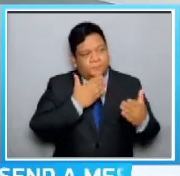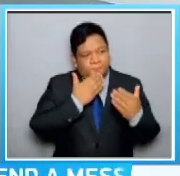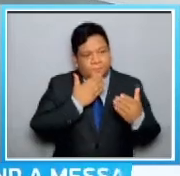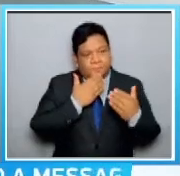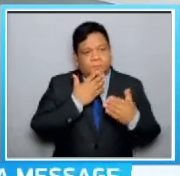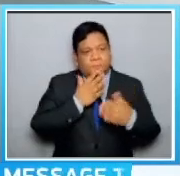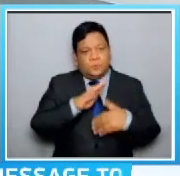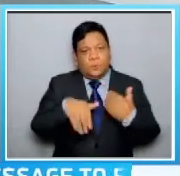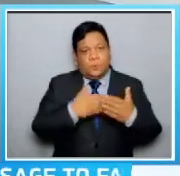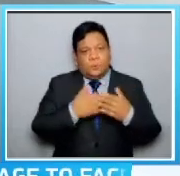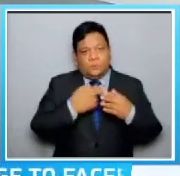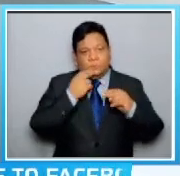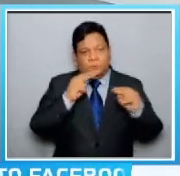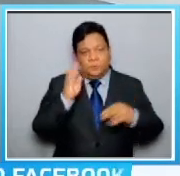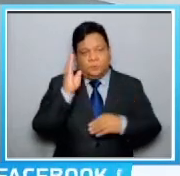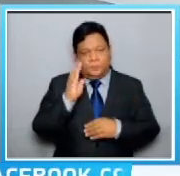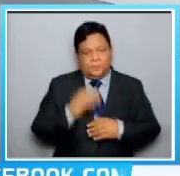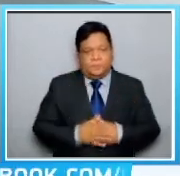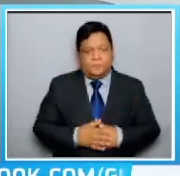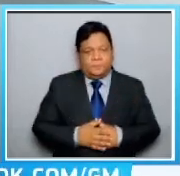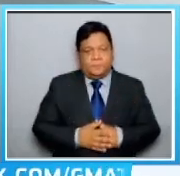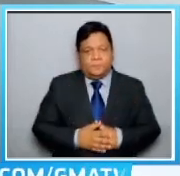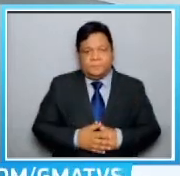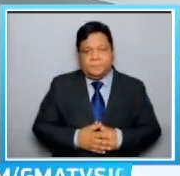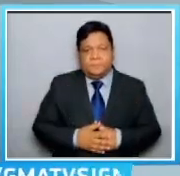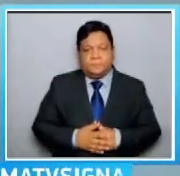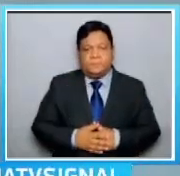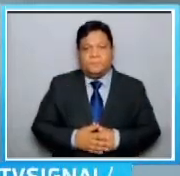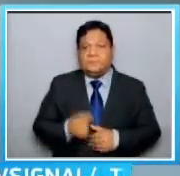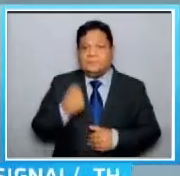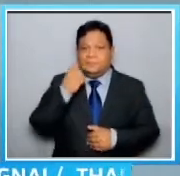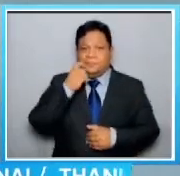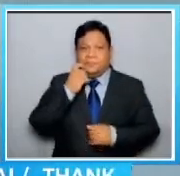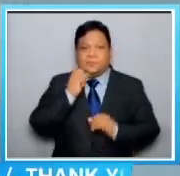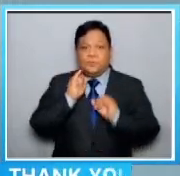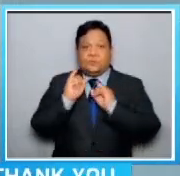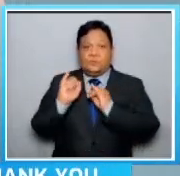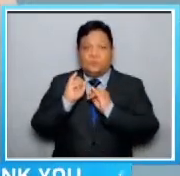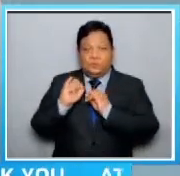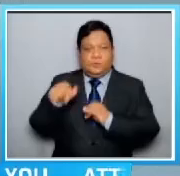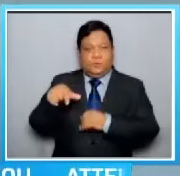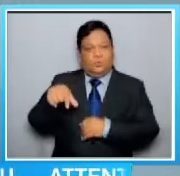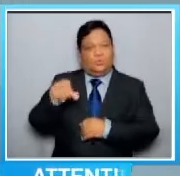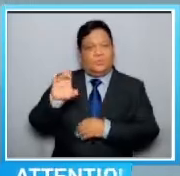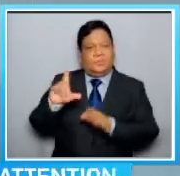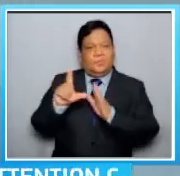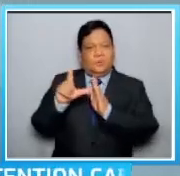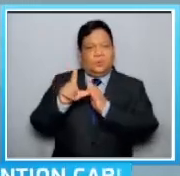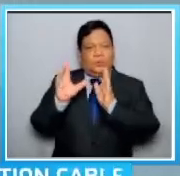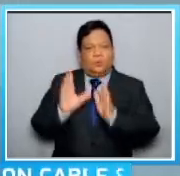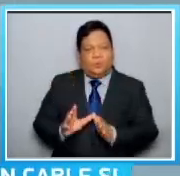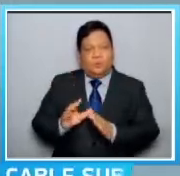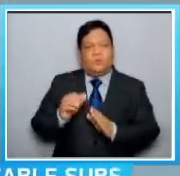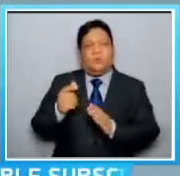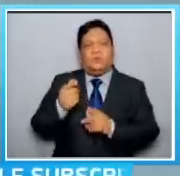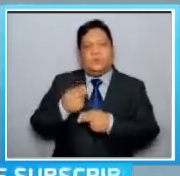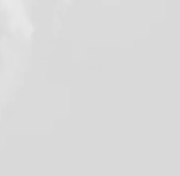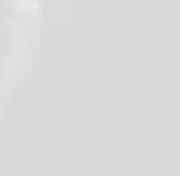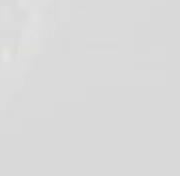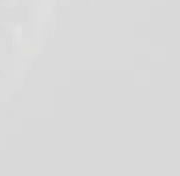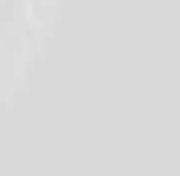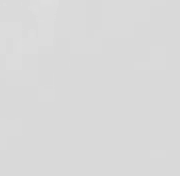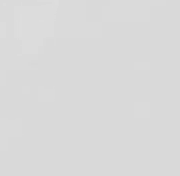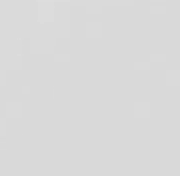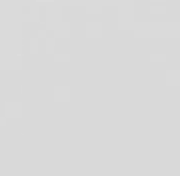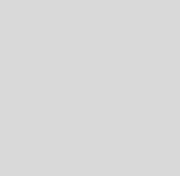lahat po ng taga-subaybay. More power po sa inyo. Yan po naman ang Quezon City Legal Counsel na si Attorney Orlando Paulo Casimiro.